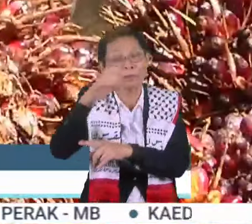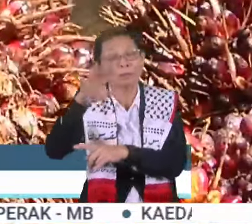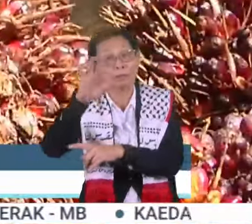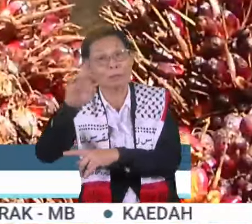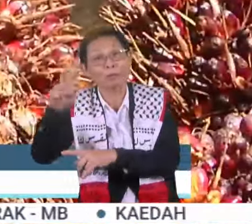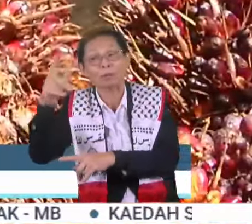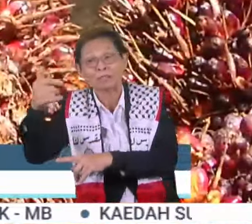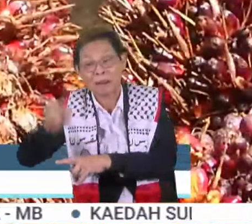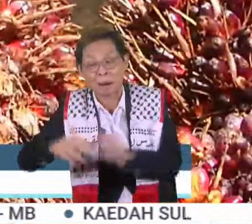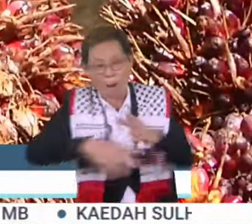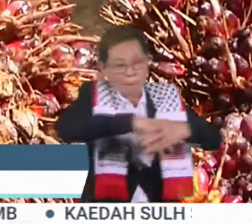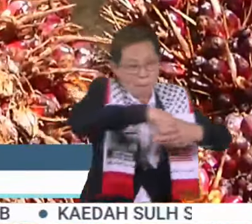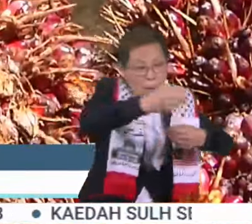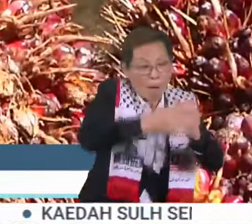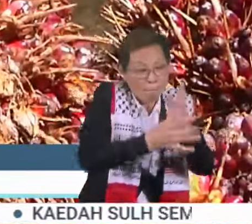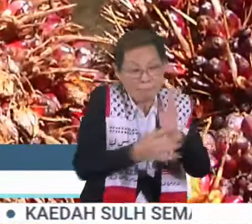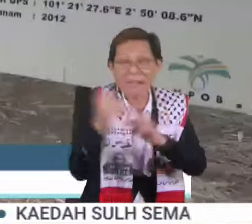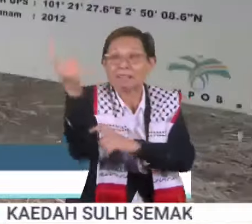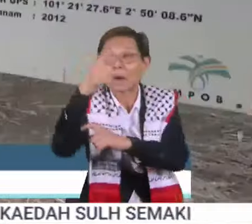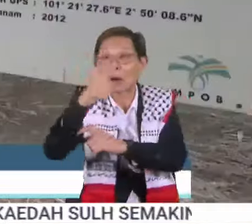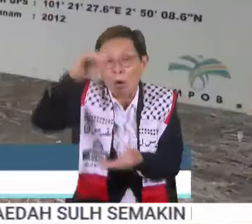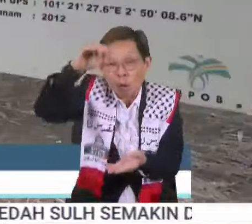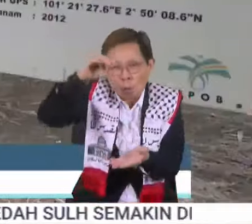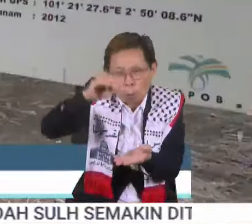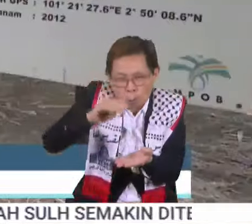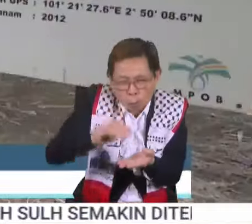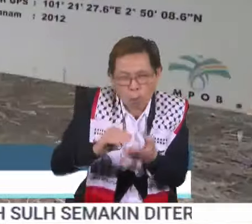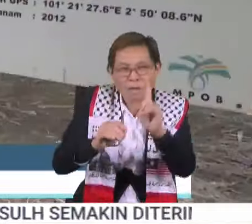774,192 tan. Pengeluaran minyak sawit pula menguncup kepada 1.62 juta tan metrik daripada